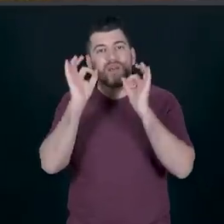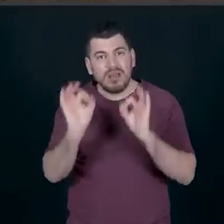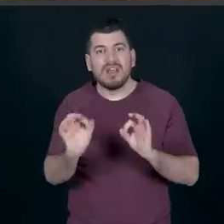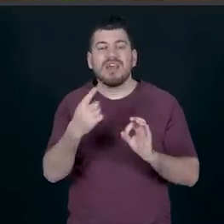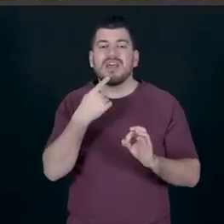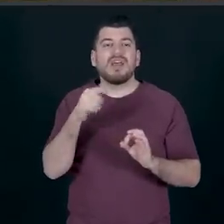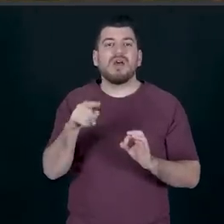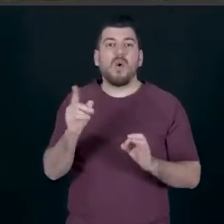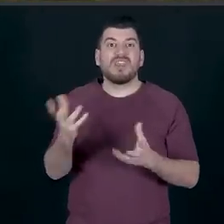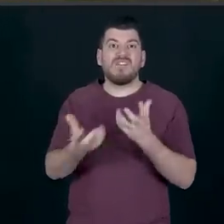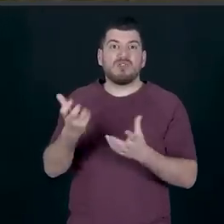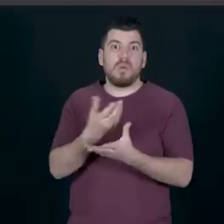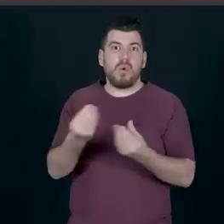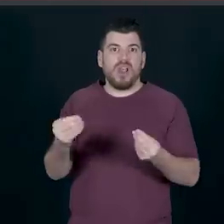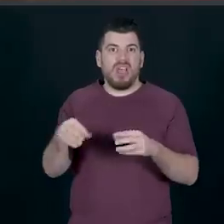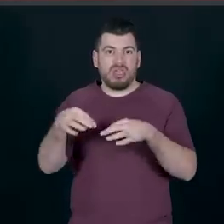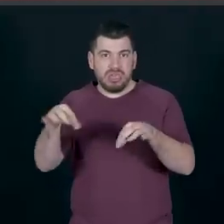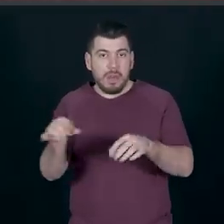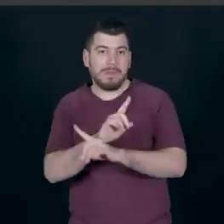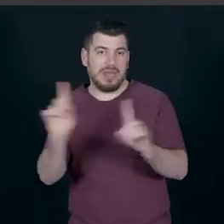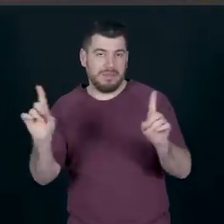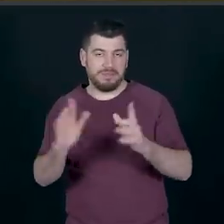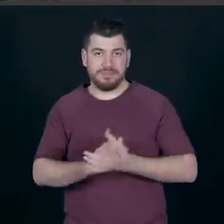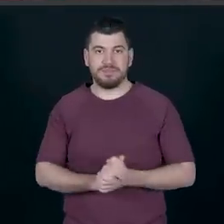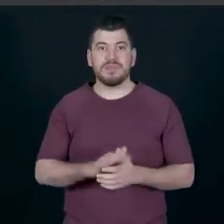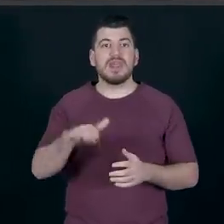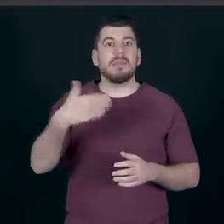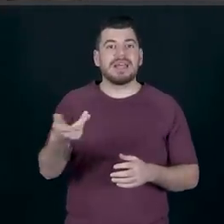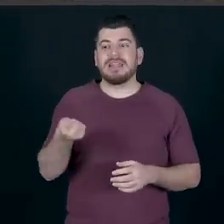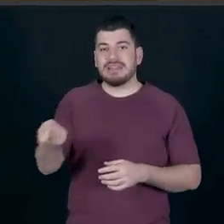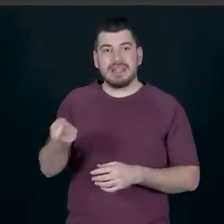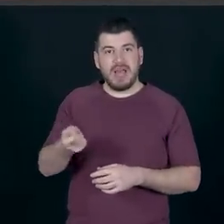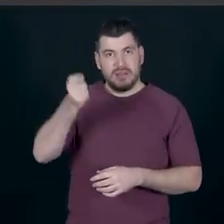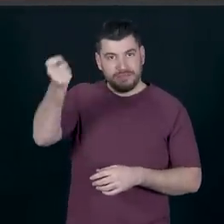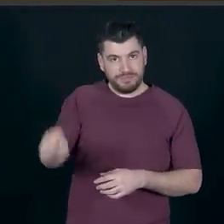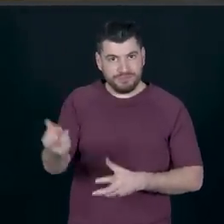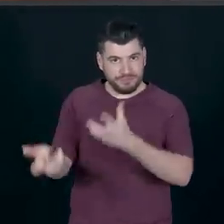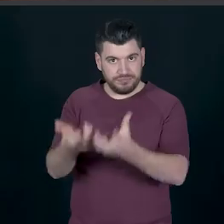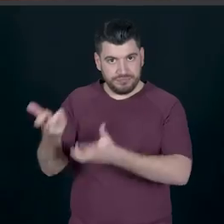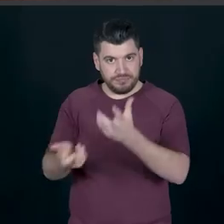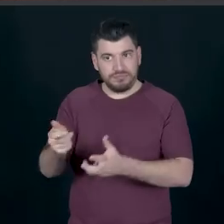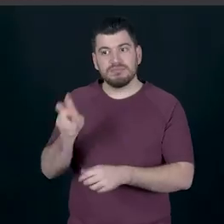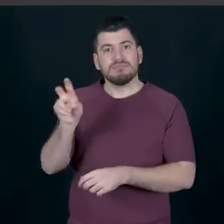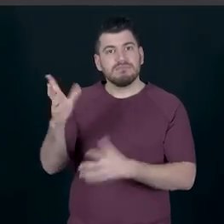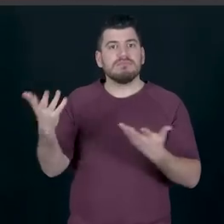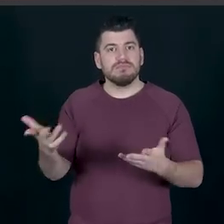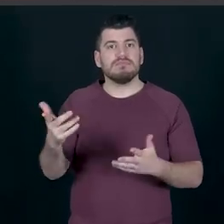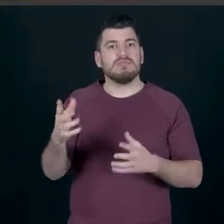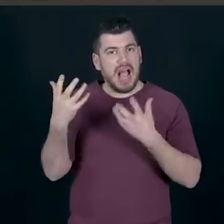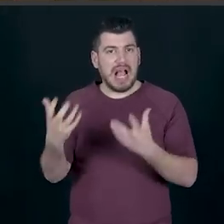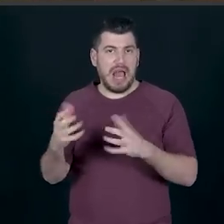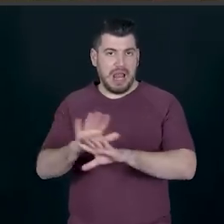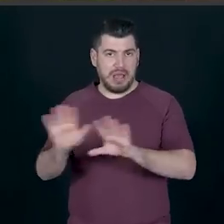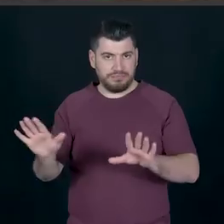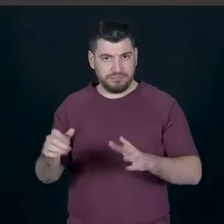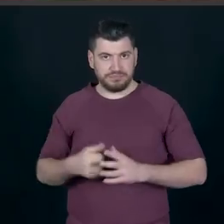εύκολα, γι' αυτό θέλουμε να τα τρώμε αλτέντε. Στη συνέχεια, παίρνω έτσι όπως είναι ένα τηγάνι, το βάζω πάνω στη φωτιά να κάψει πάρα πολύ καλά.